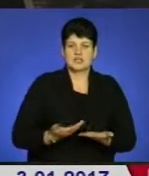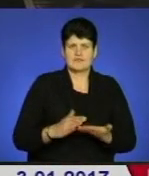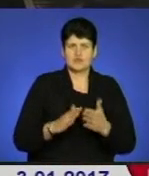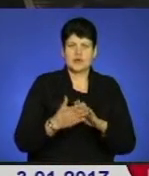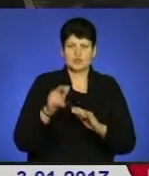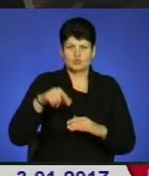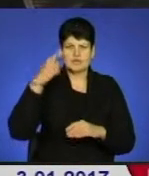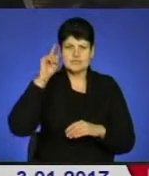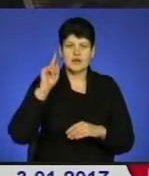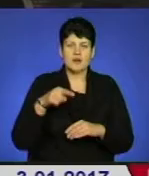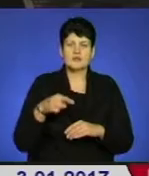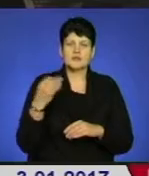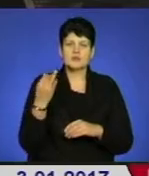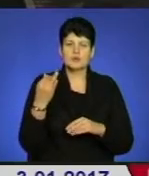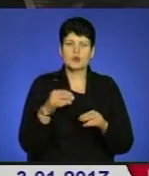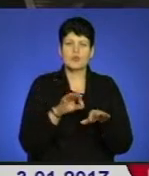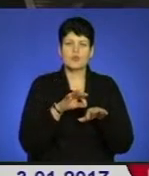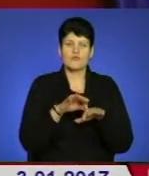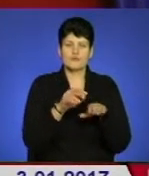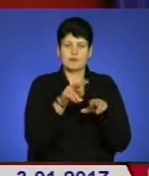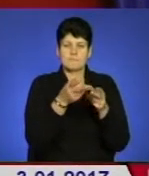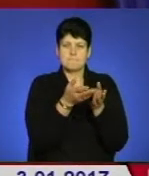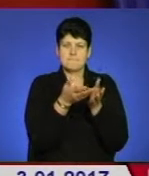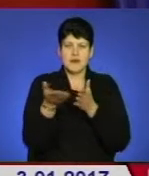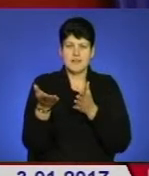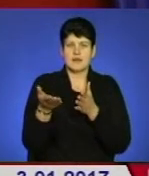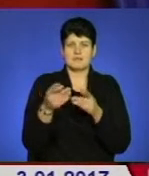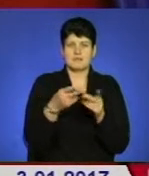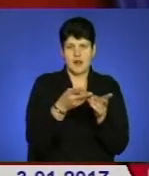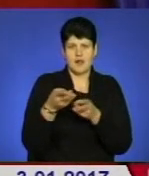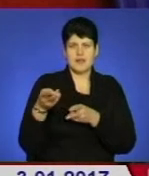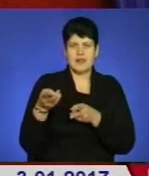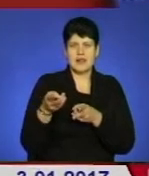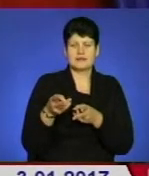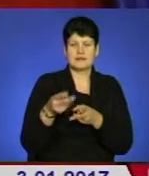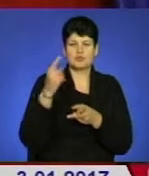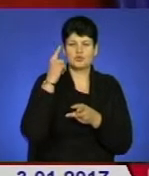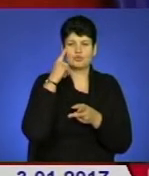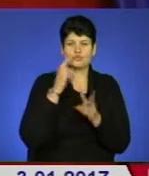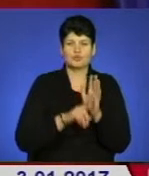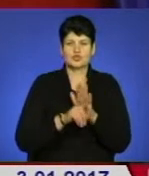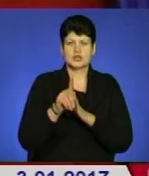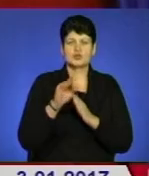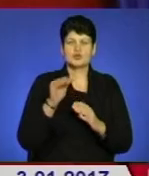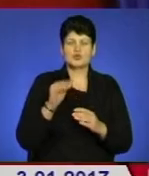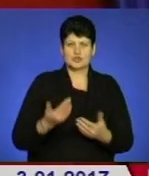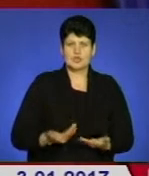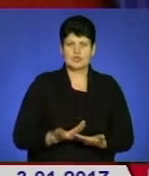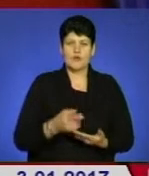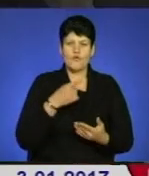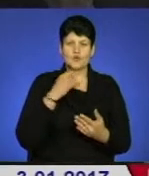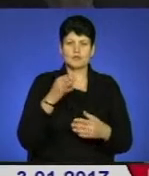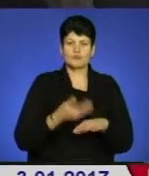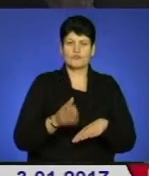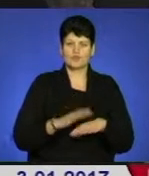відомо. Проте історик провів паралель між символами, які, на його думку, уже з самого початку життя Бандери віщували його непросту долю